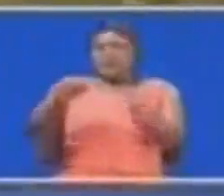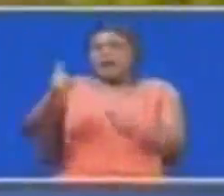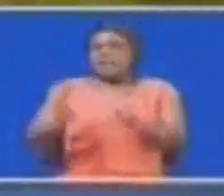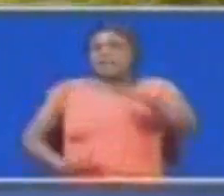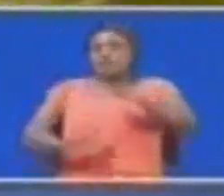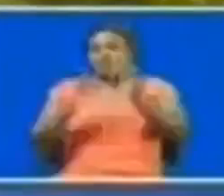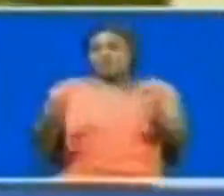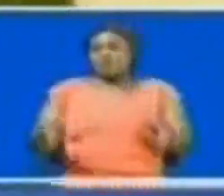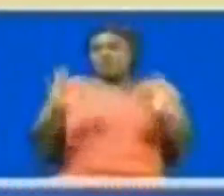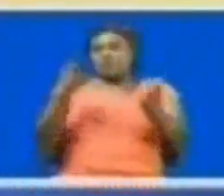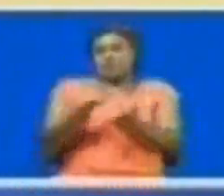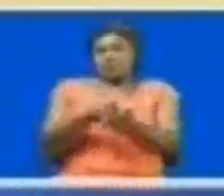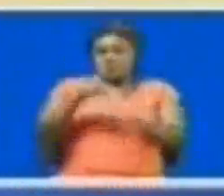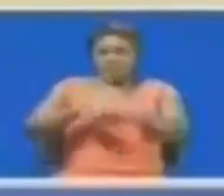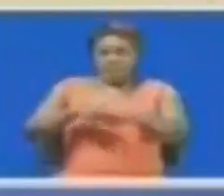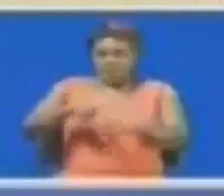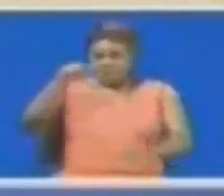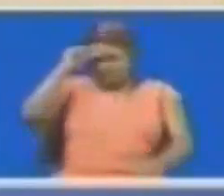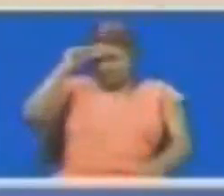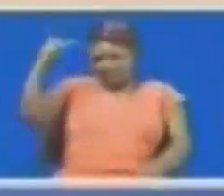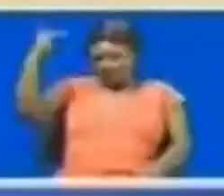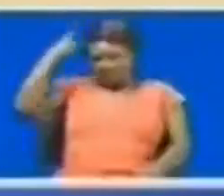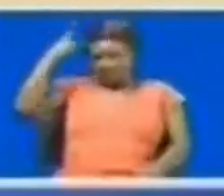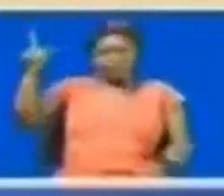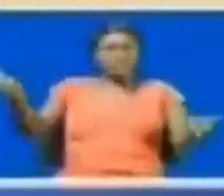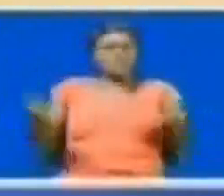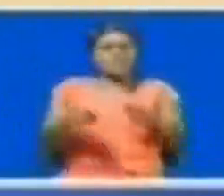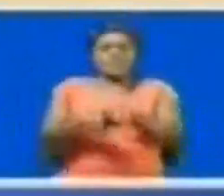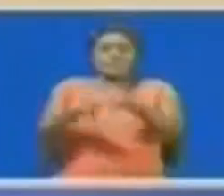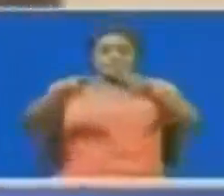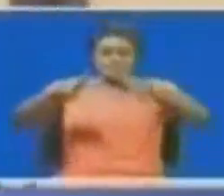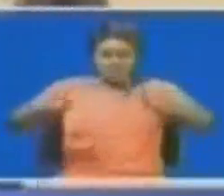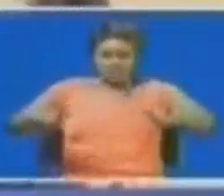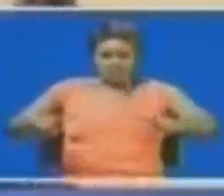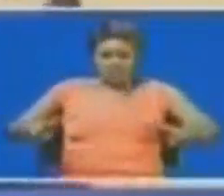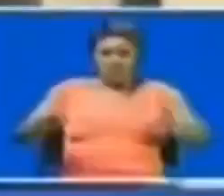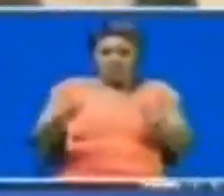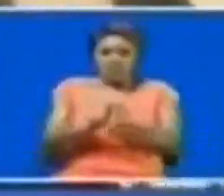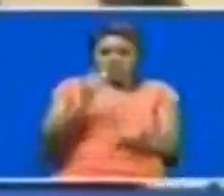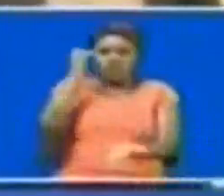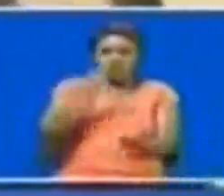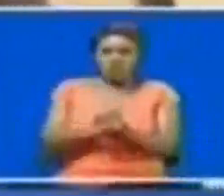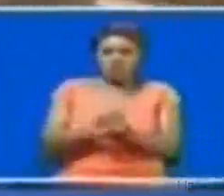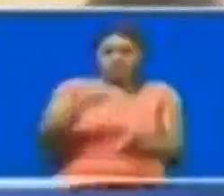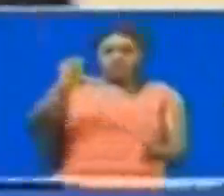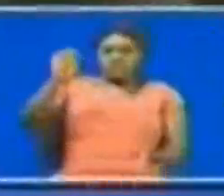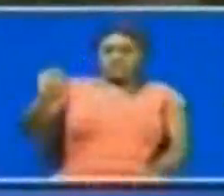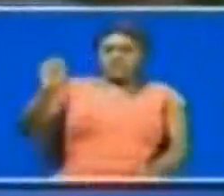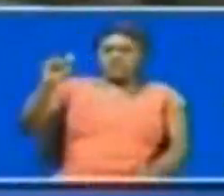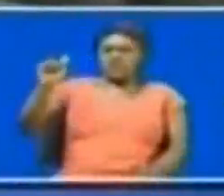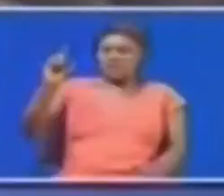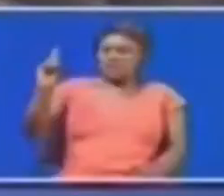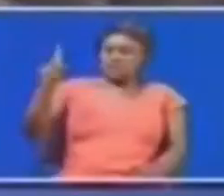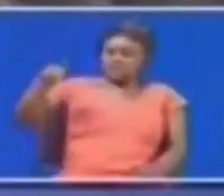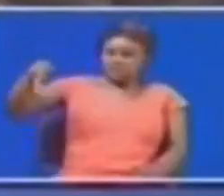wakuu katika wizara ya fedha wakati wa utawala wake pia wanafanyiwa uchunguzi na afisa wa na afisi ya mkurugenzi